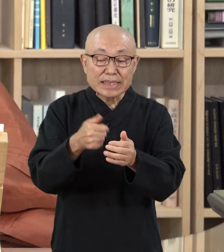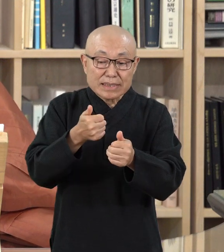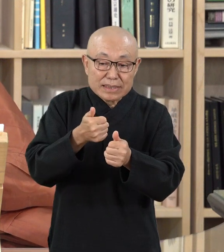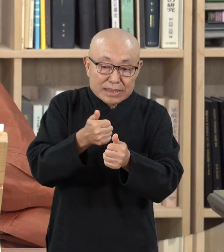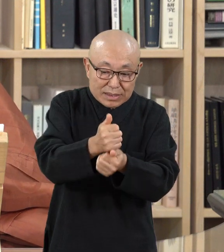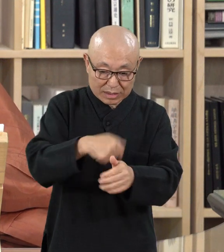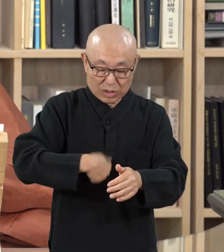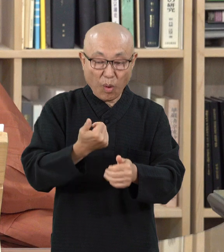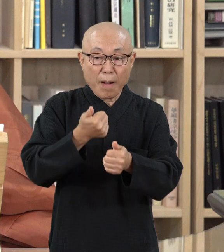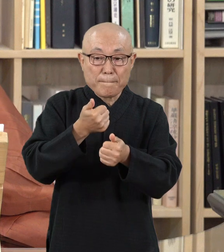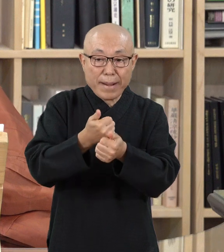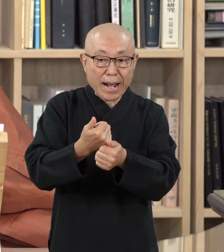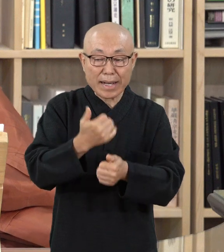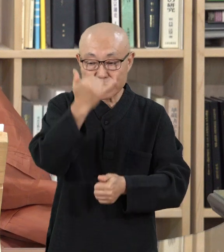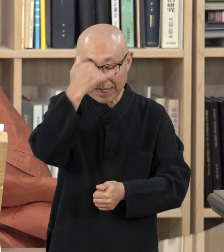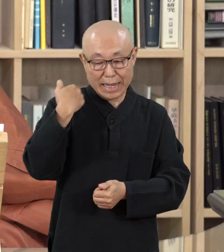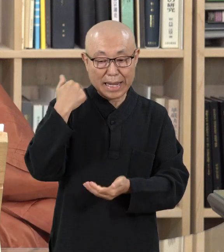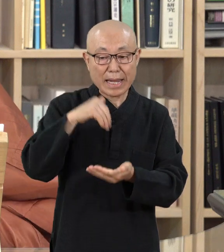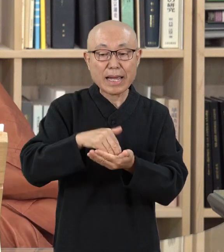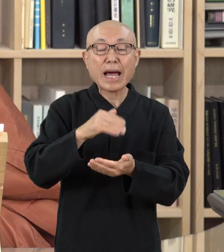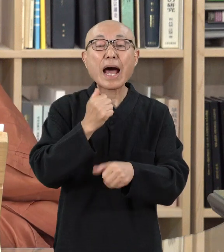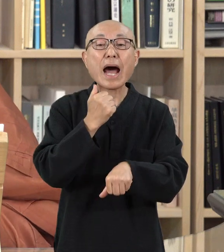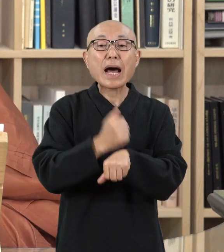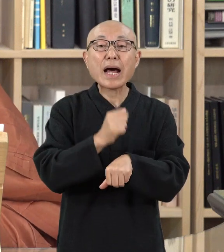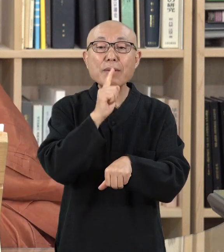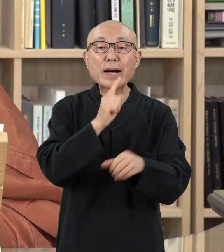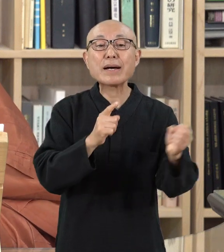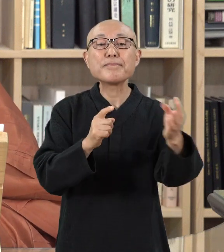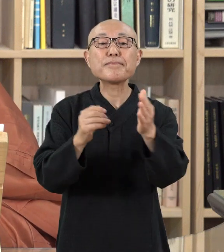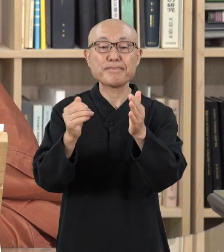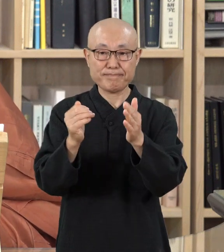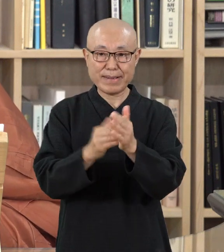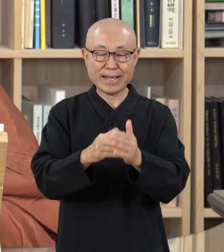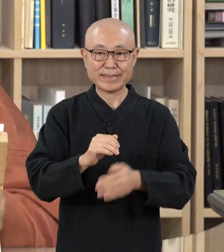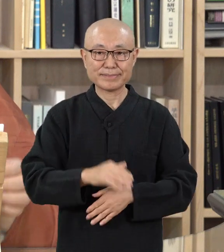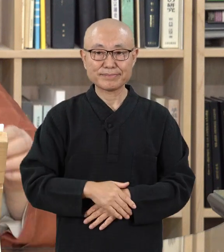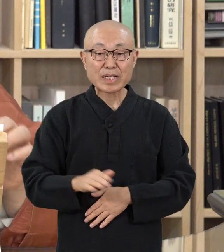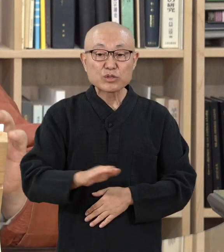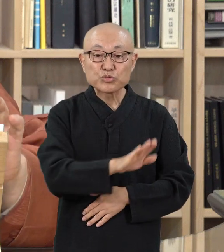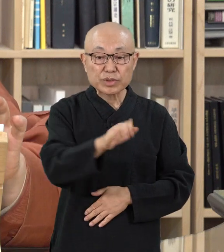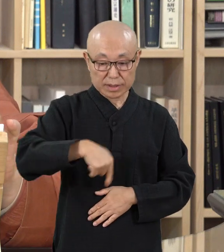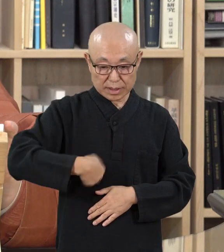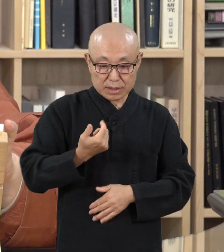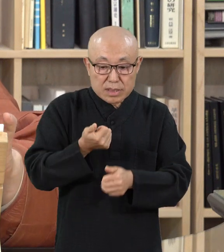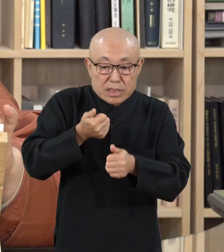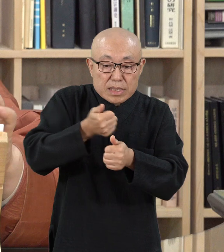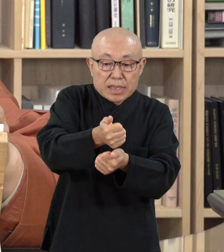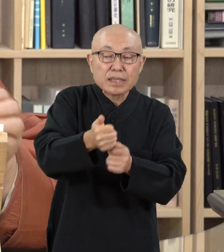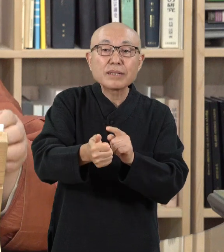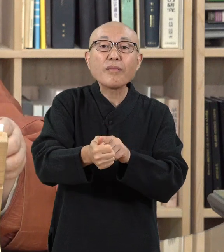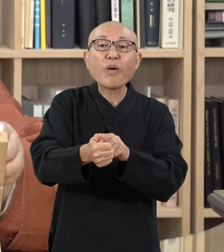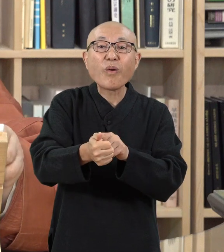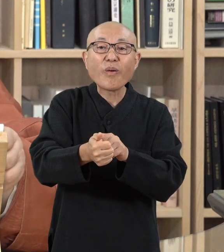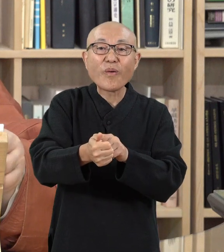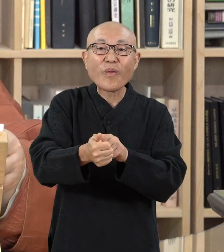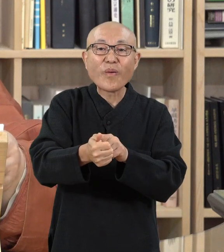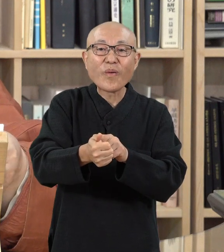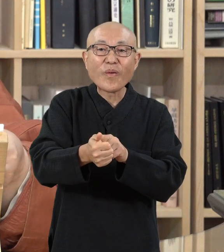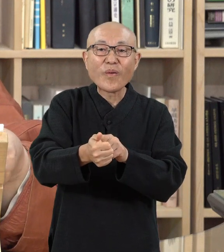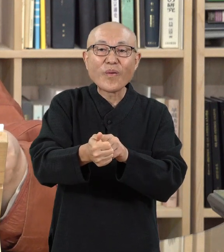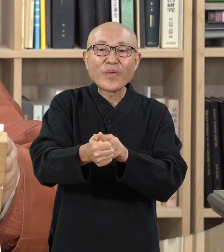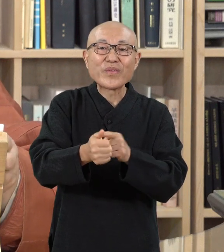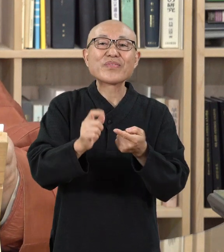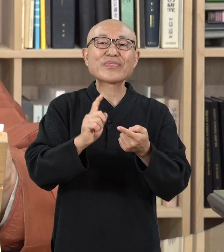이런 말씀을 하게 됩니다. 그러면 우리 이런 자기를 이긴다고 하는 그